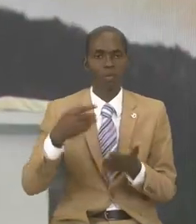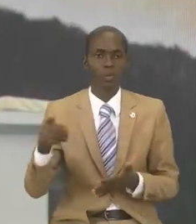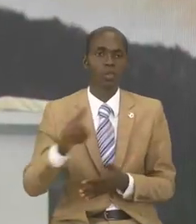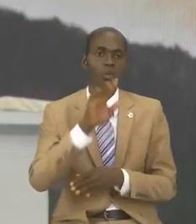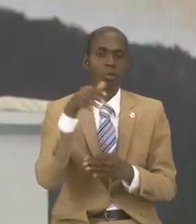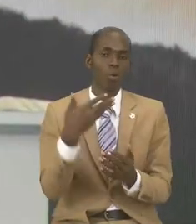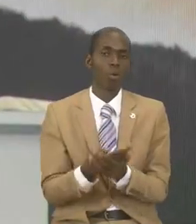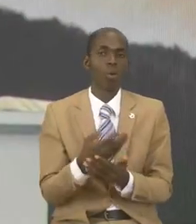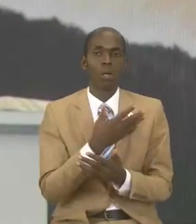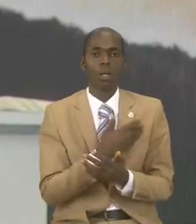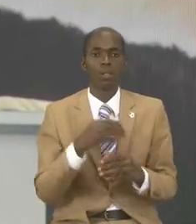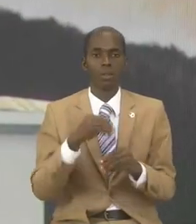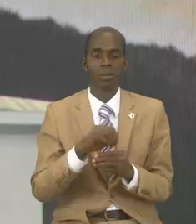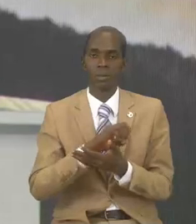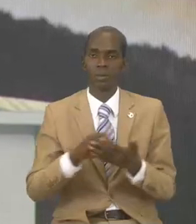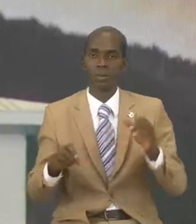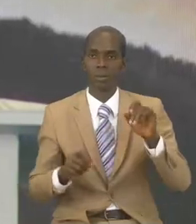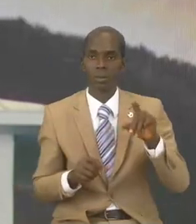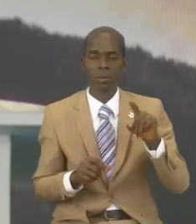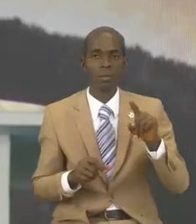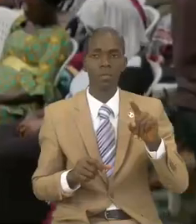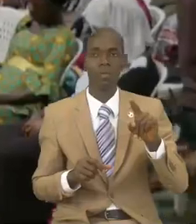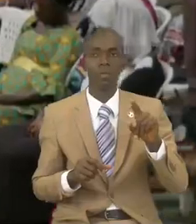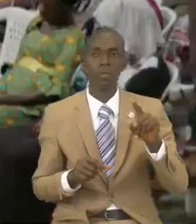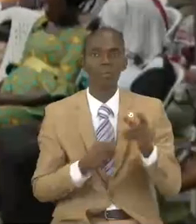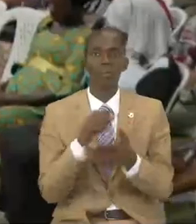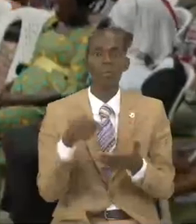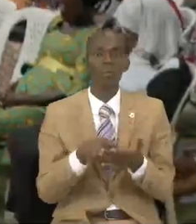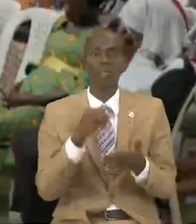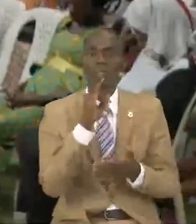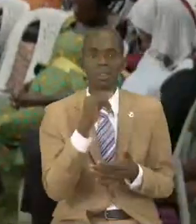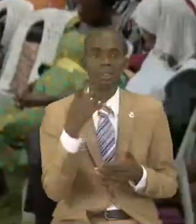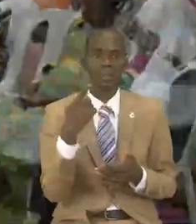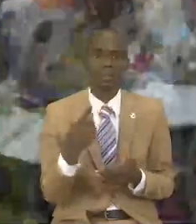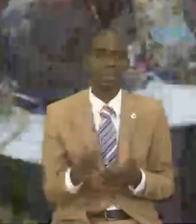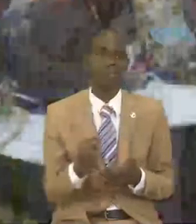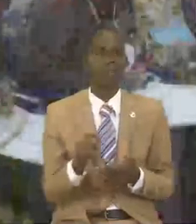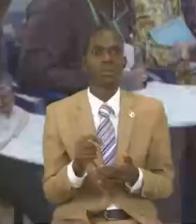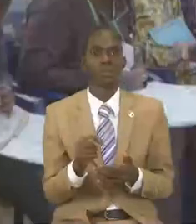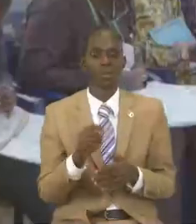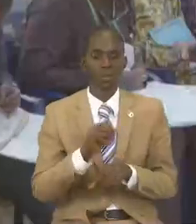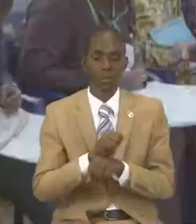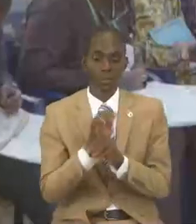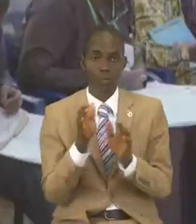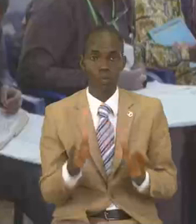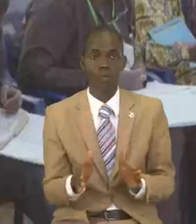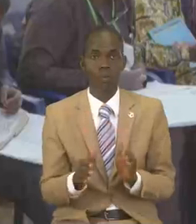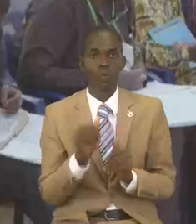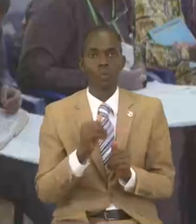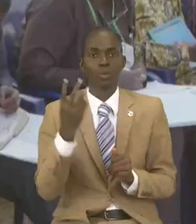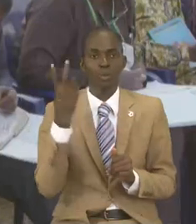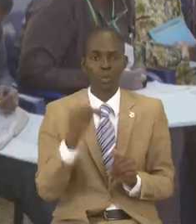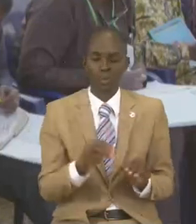devant vous. Verset 11. Jésus est la pierre rejetée par vous